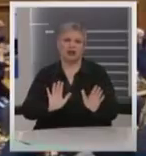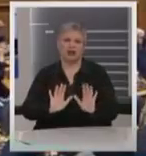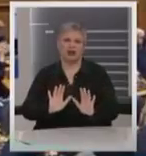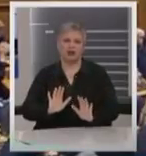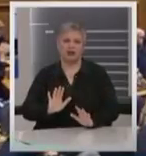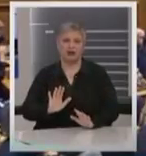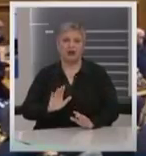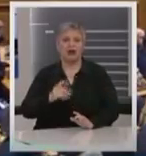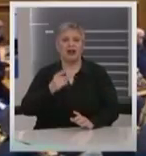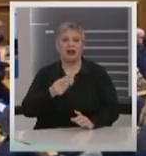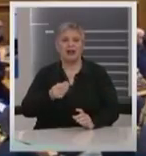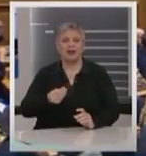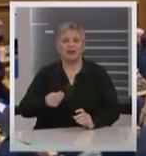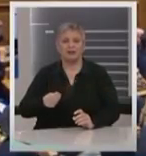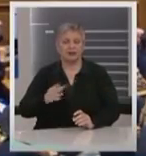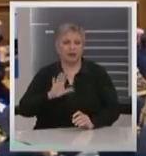Αρκετά.